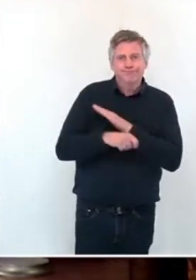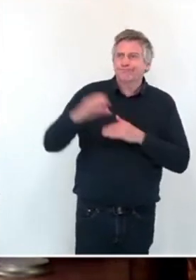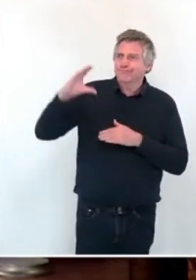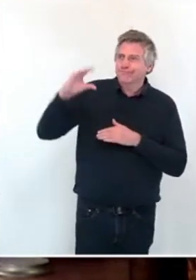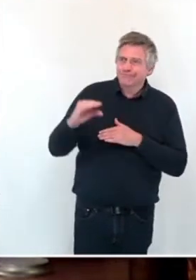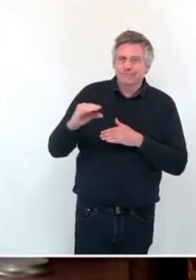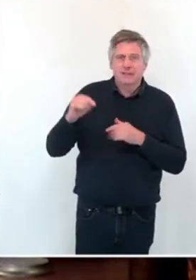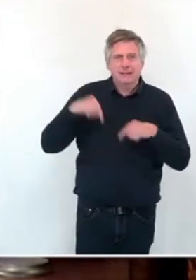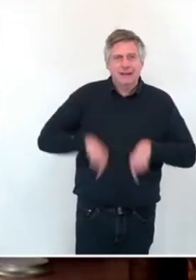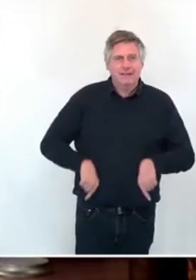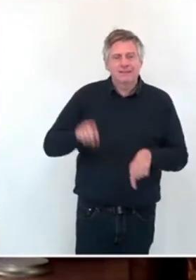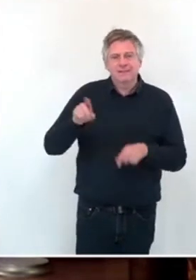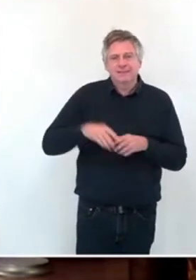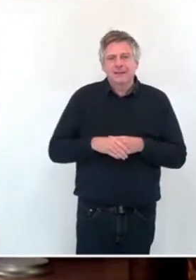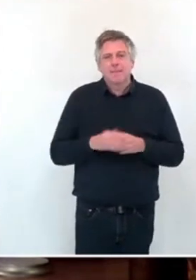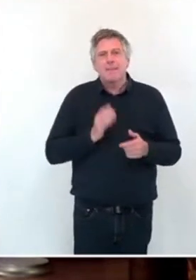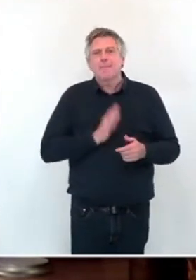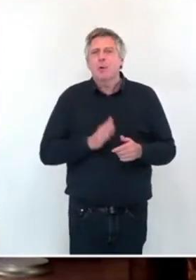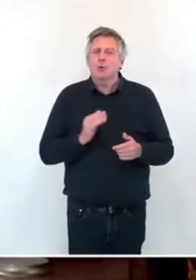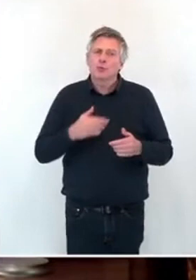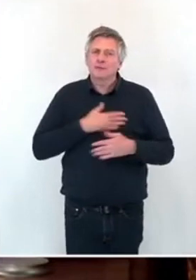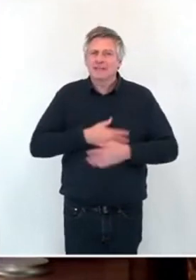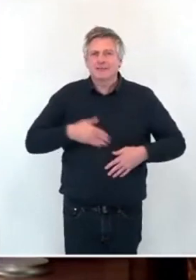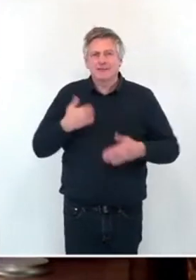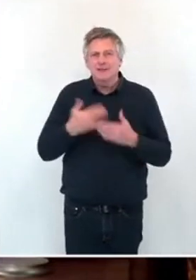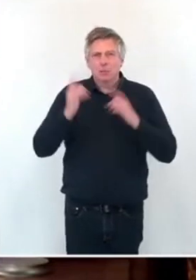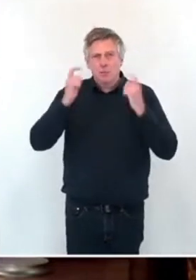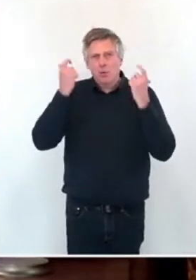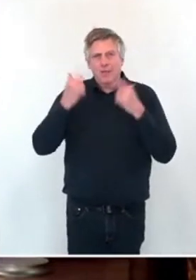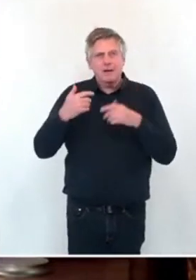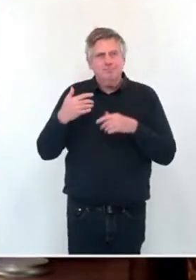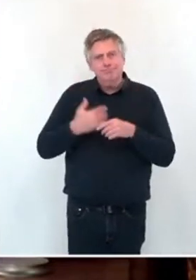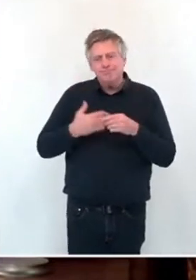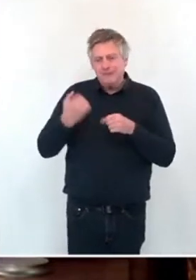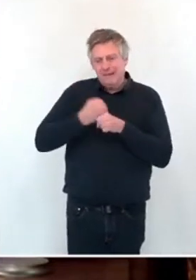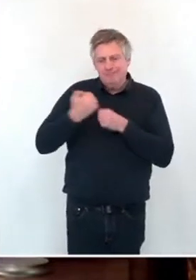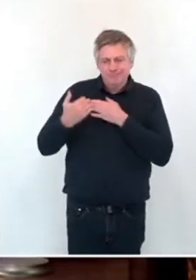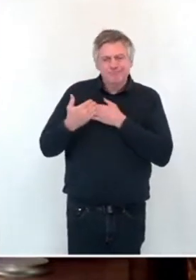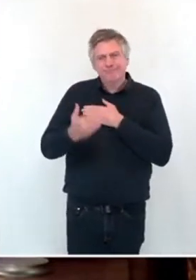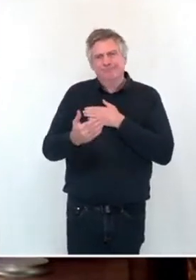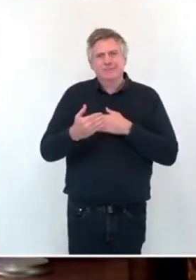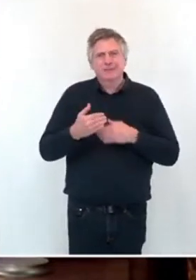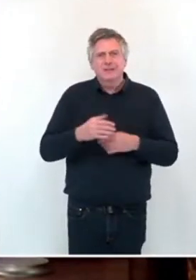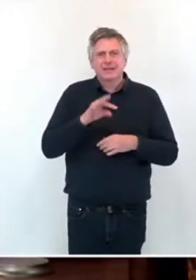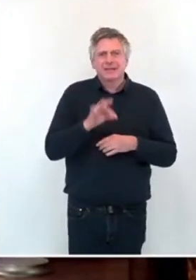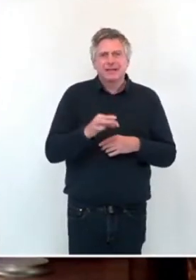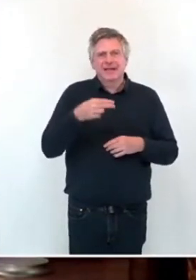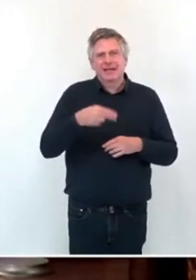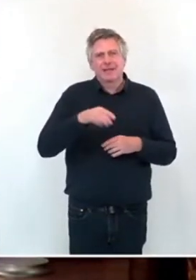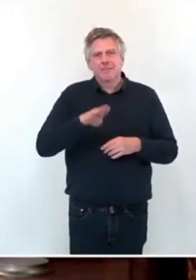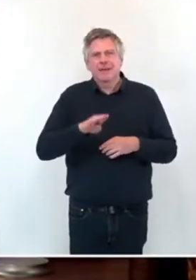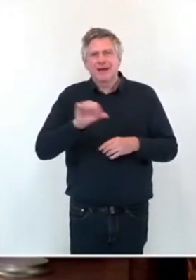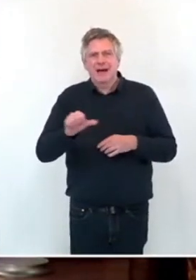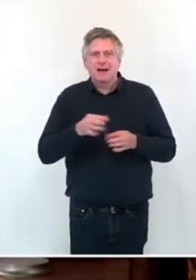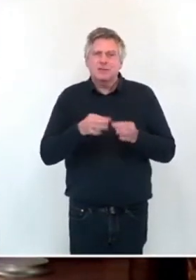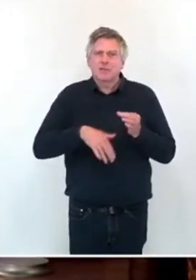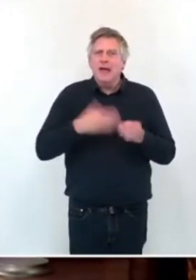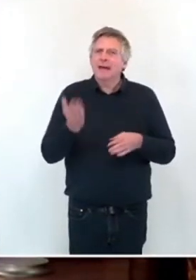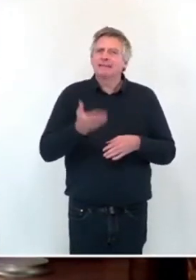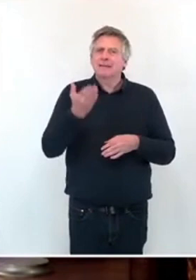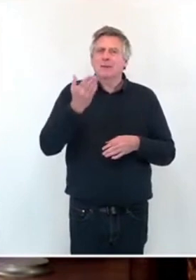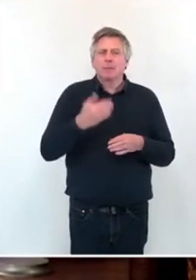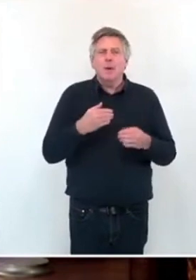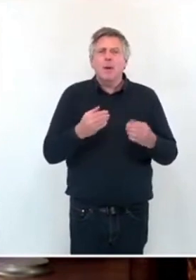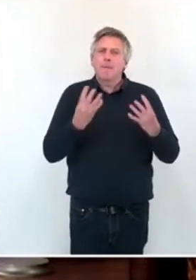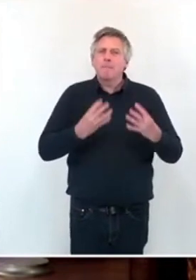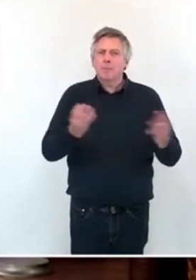de satisfaction à Bordeaux sur ce qui a été fait depuis le début du mandat. Les résultats du TNBA sont excellents et portés par un public